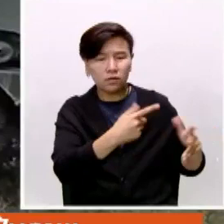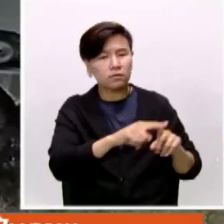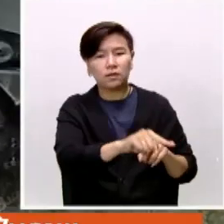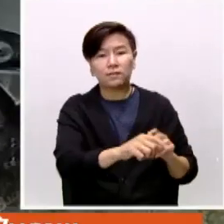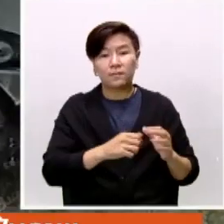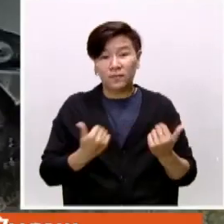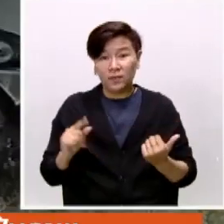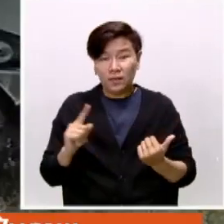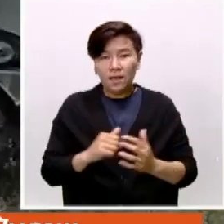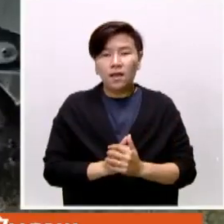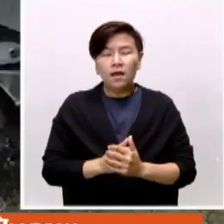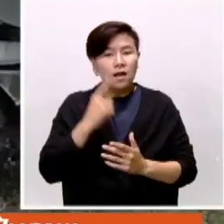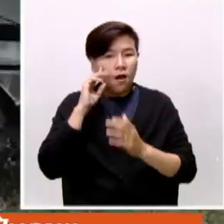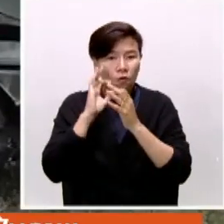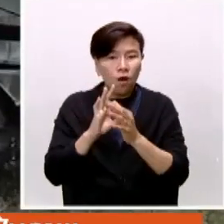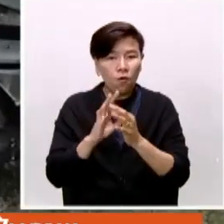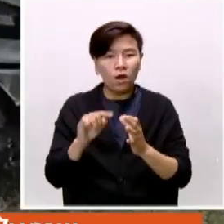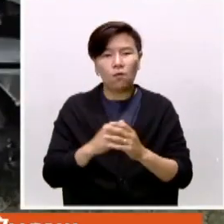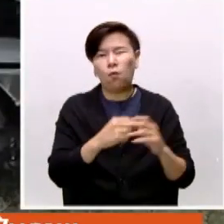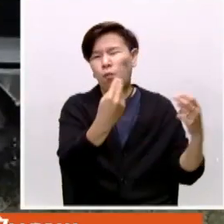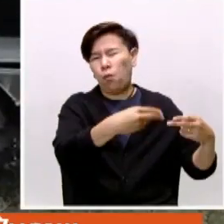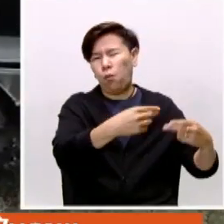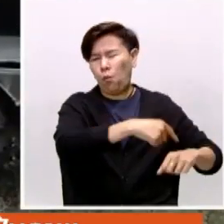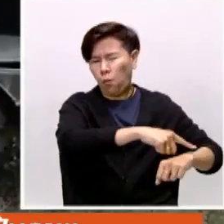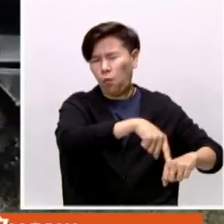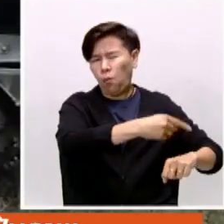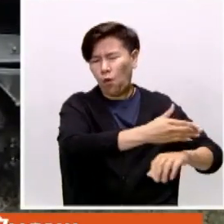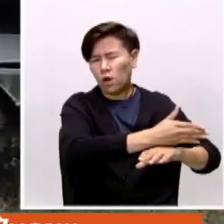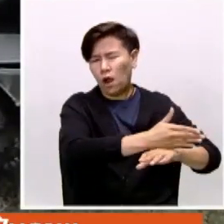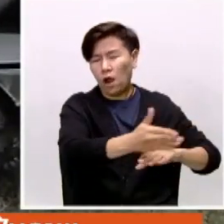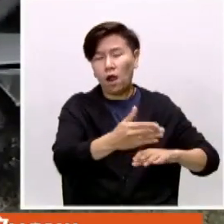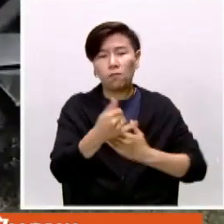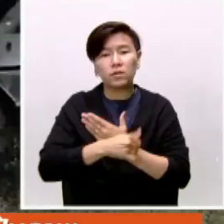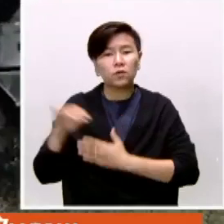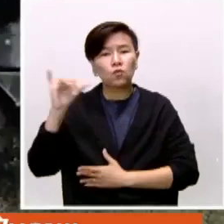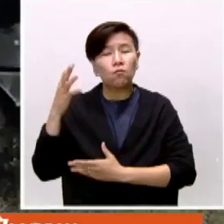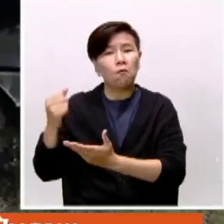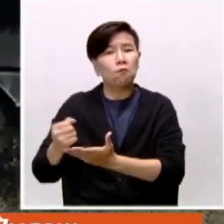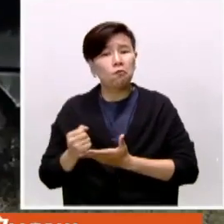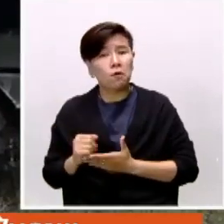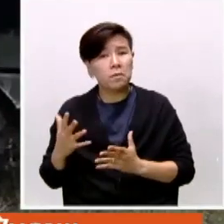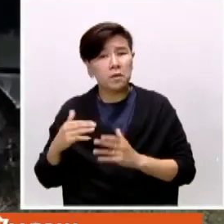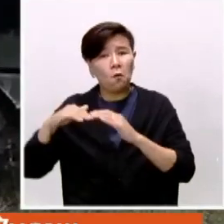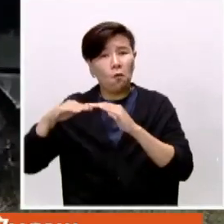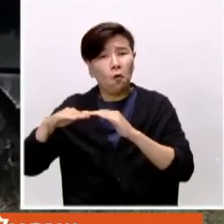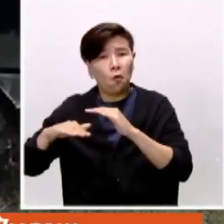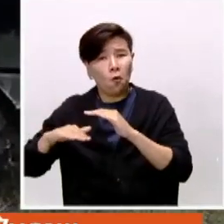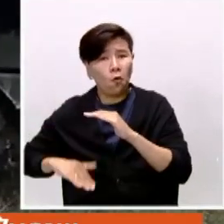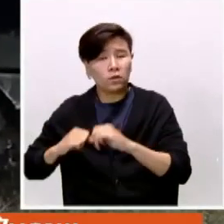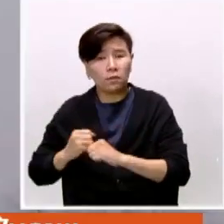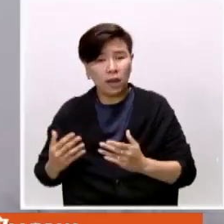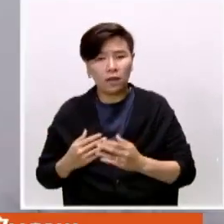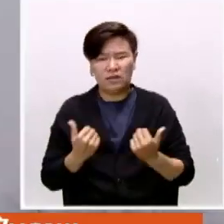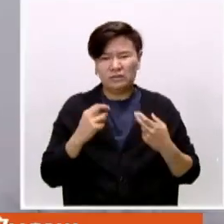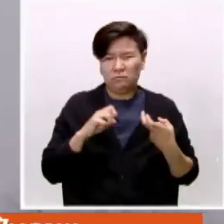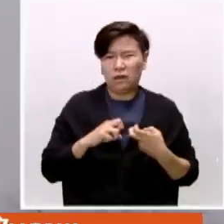งแสดงความหวั่นเกรงค่ะว่าภาวะเหนื่อยหน่ายต่อสงครามอาจส่งผลให้ชาติตะวันตกลดการสนับสนุนยูเครนลงเรื่อยๆนะคะรวมทั้งประเด็นปั